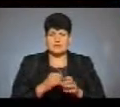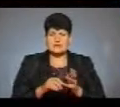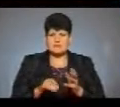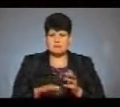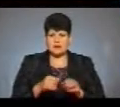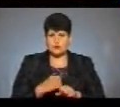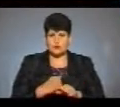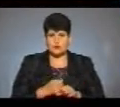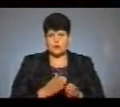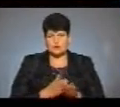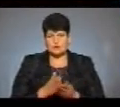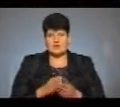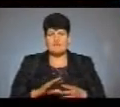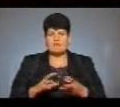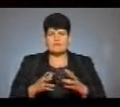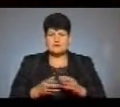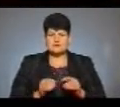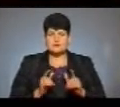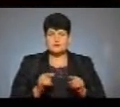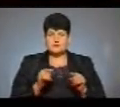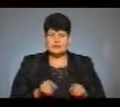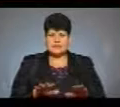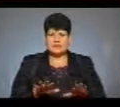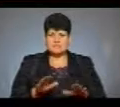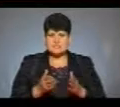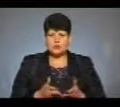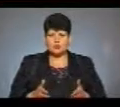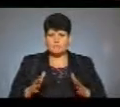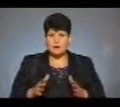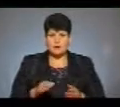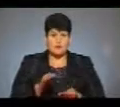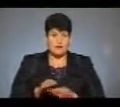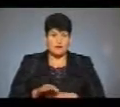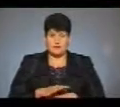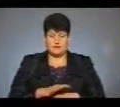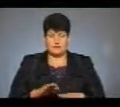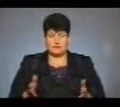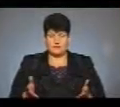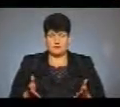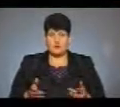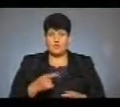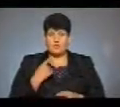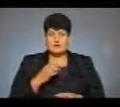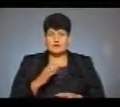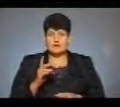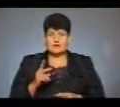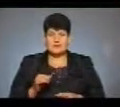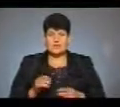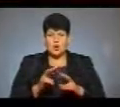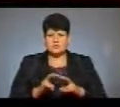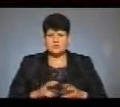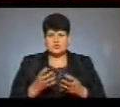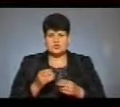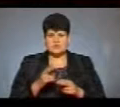роботи, орієнтувалася на висновок, згідно з яким на місці котловану поховань не мало бути. За словами Сергія Крети, розслідування ще не